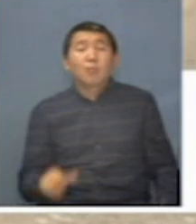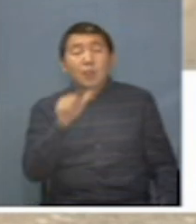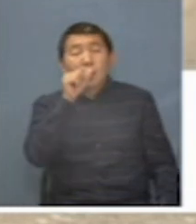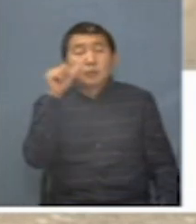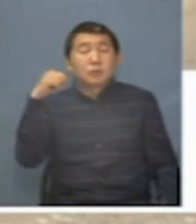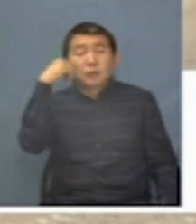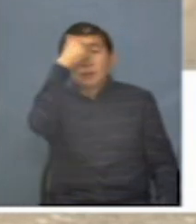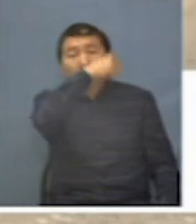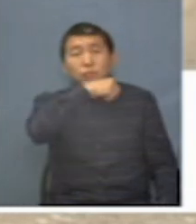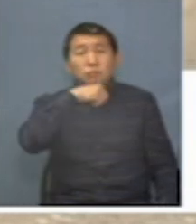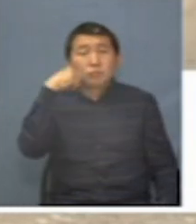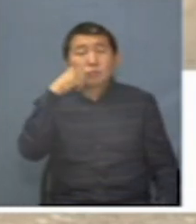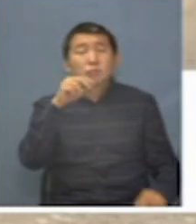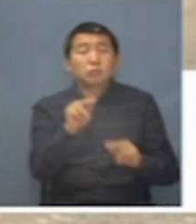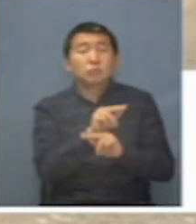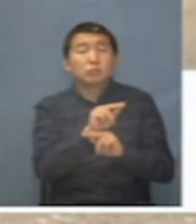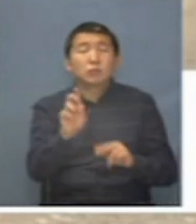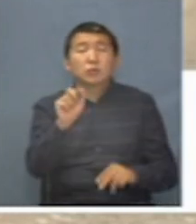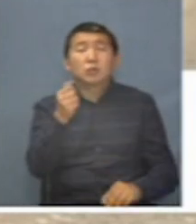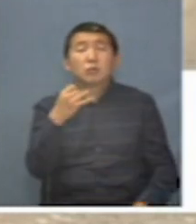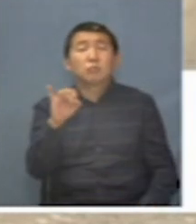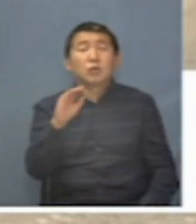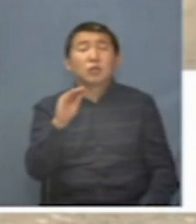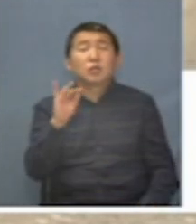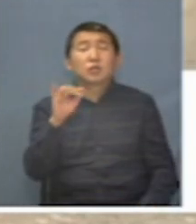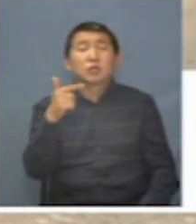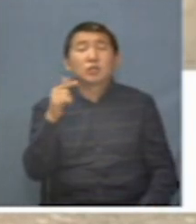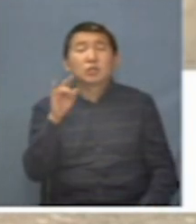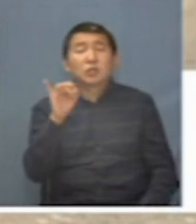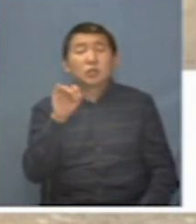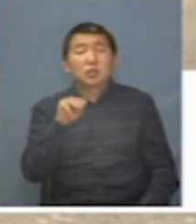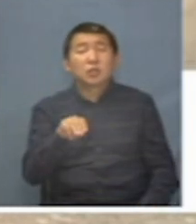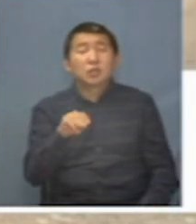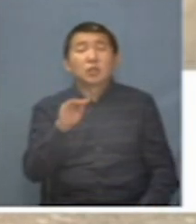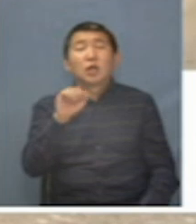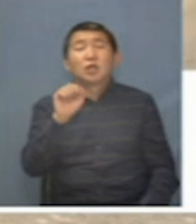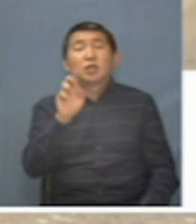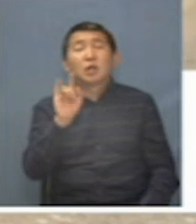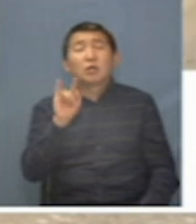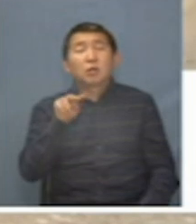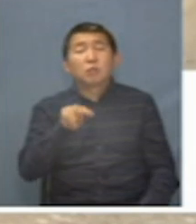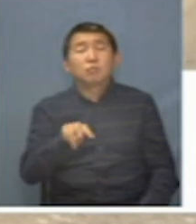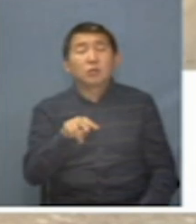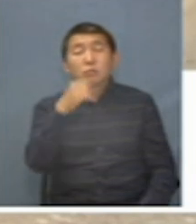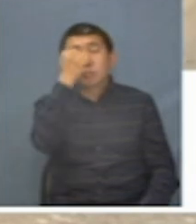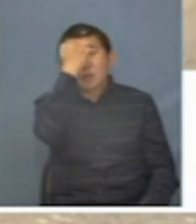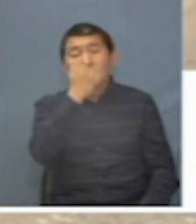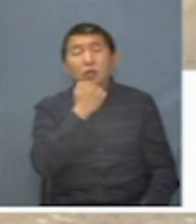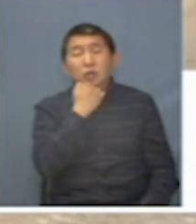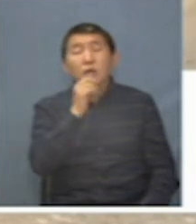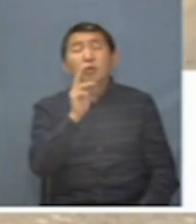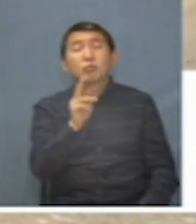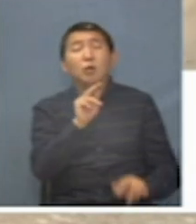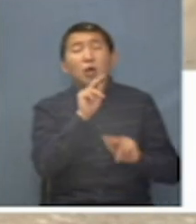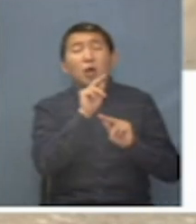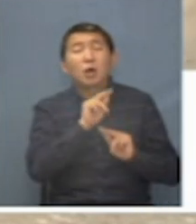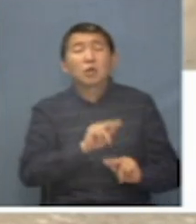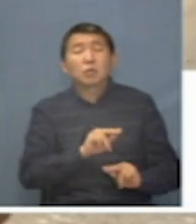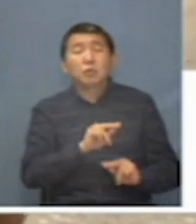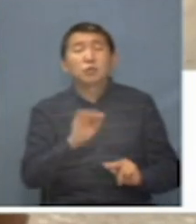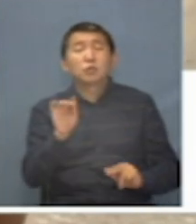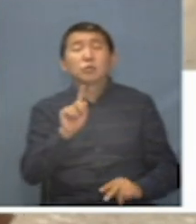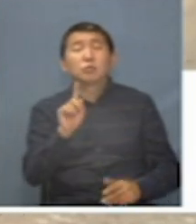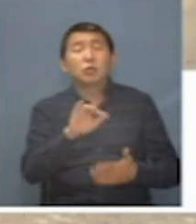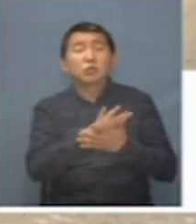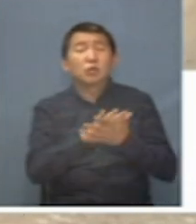году отремонтировали улицу Байжигыт, реконструировали улицу Жамбыла. Мы благодарны всем, кто работает над проектом, чтобы в дальнейшем наше